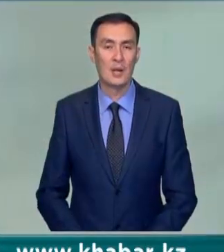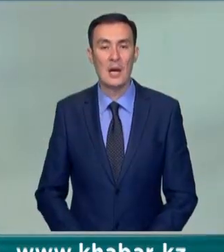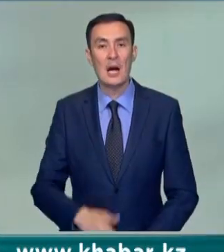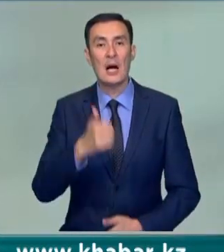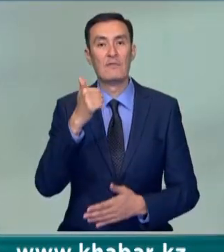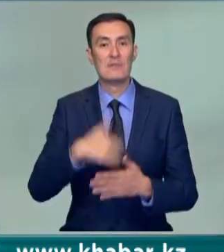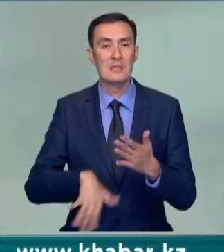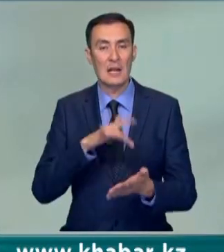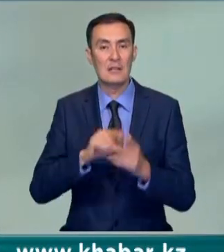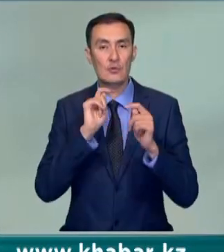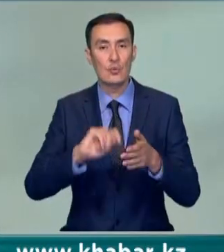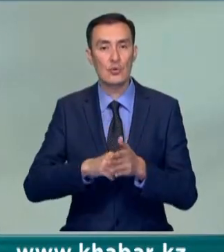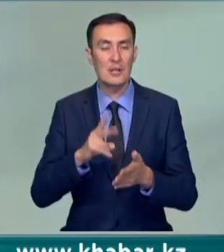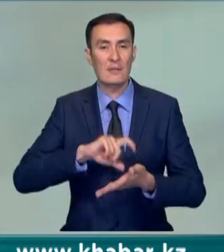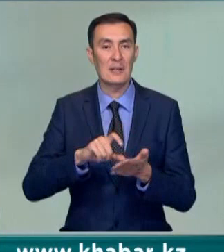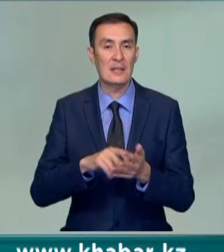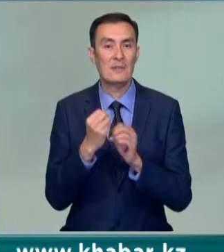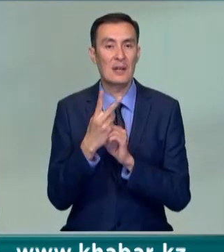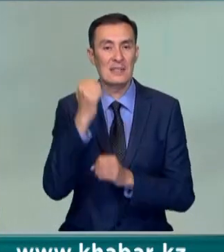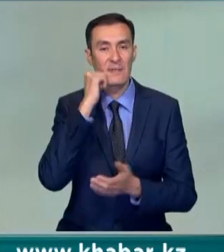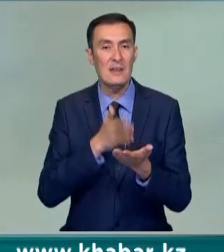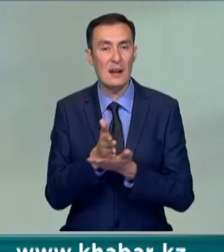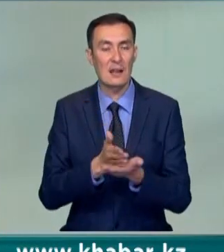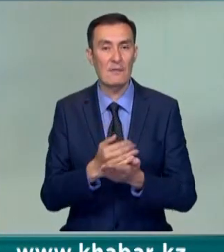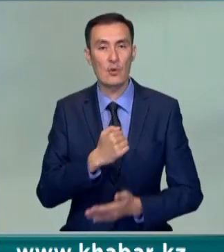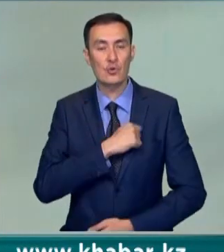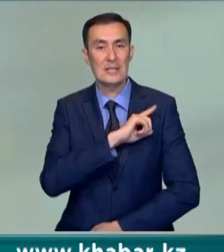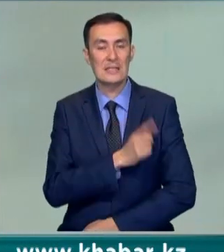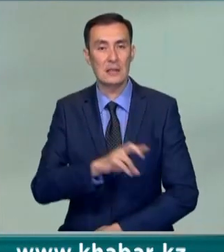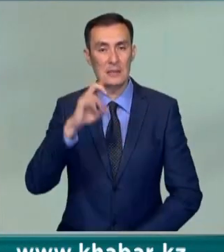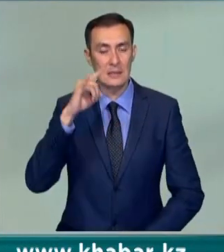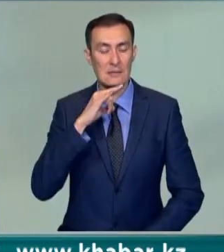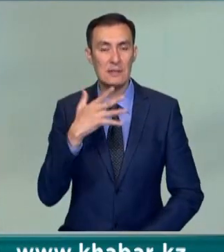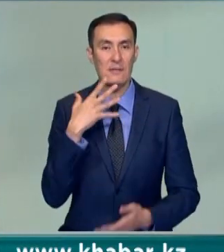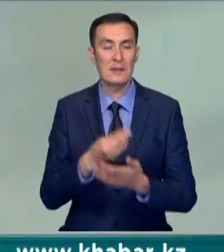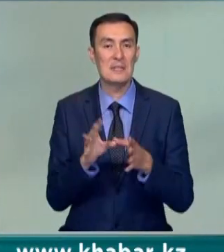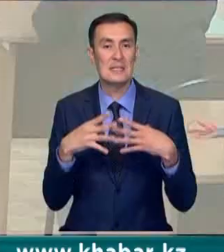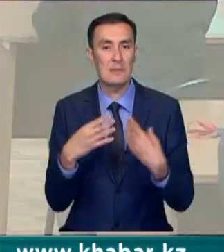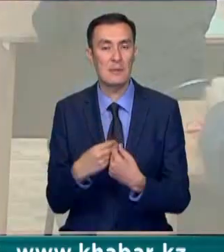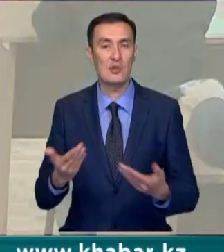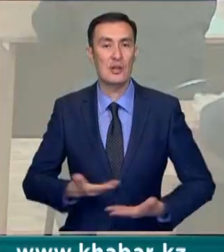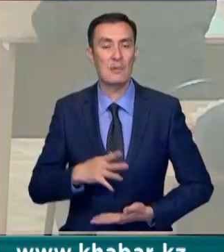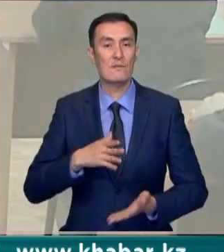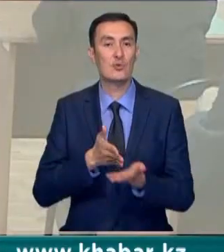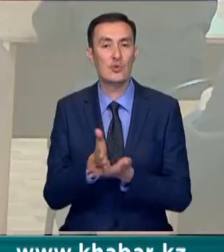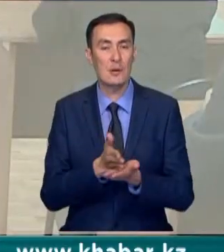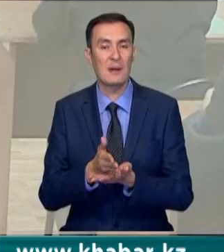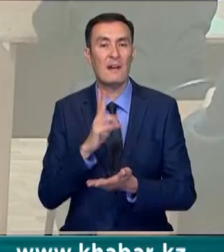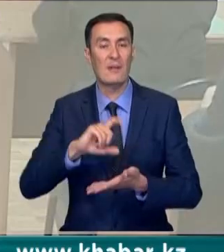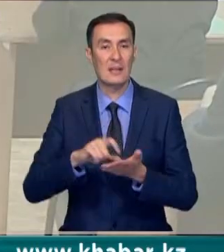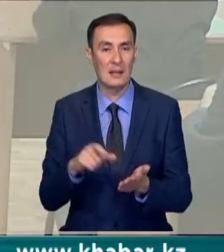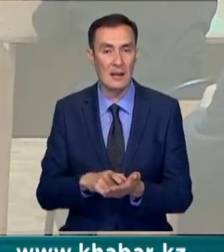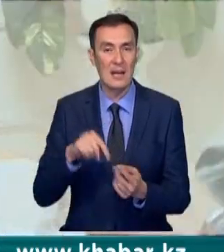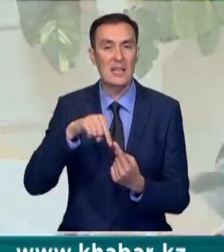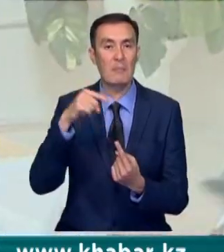А в столице вручили ключи от квартир 12 ветеранам вооруженных сил страны. Ранее со своими семьями они проживали в служебных квартирах,